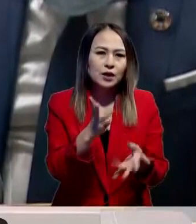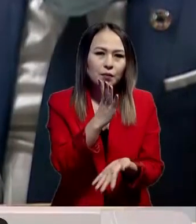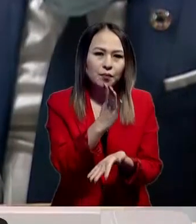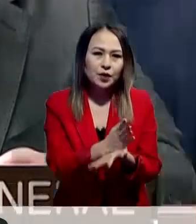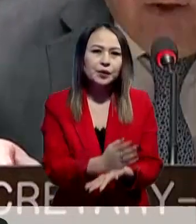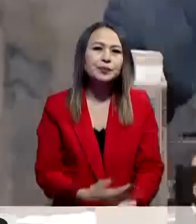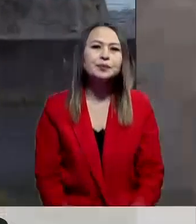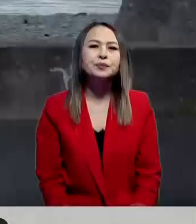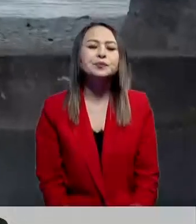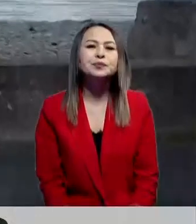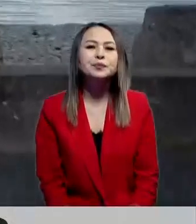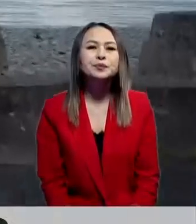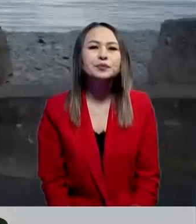ықтимал.